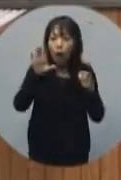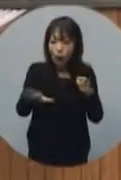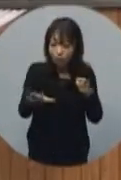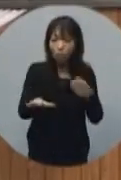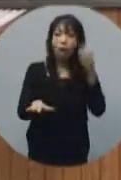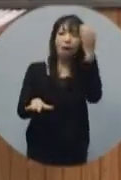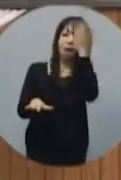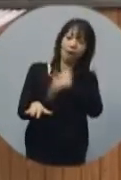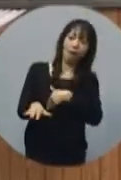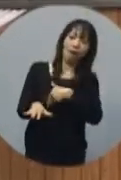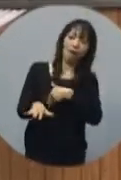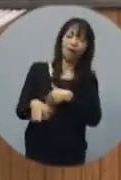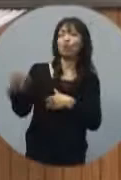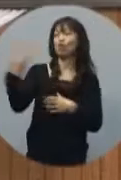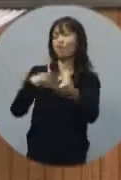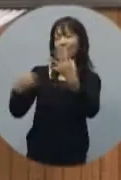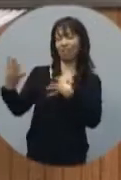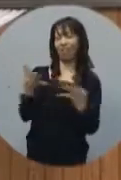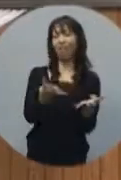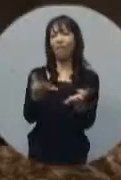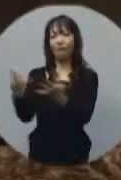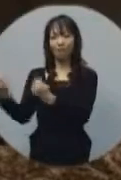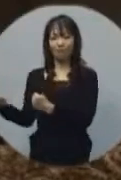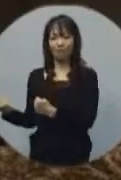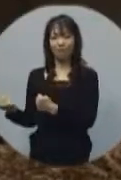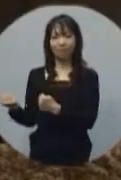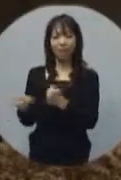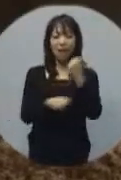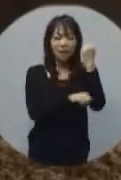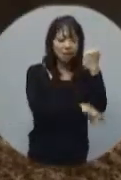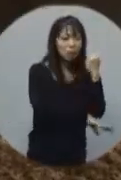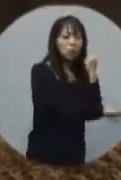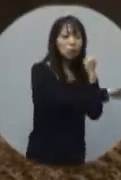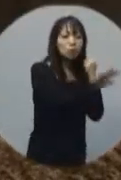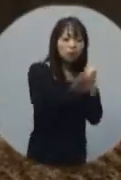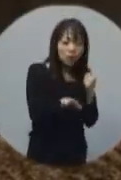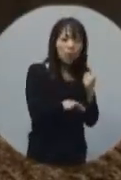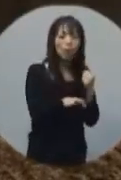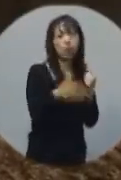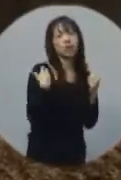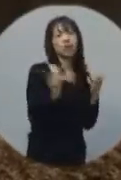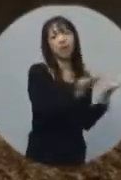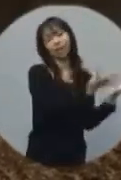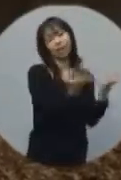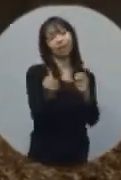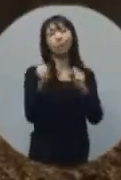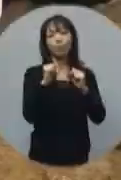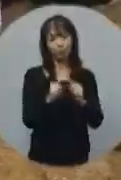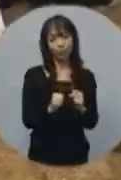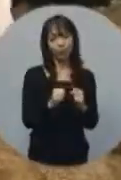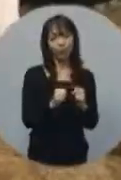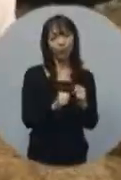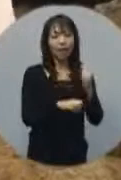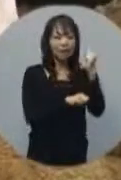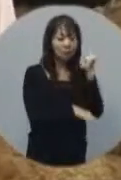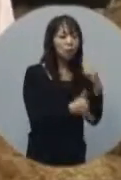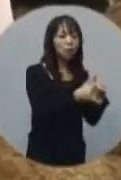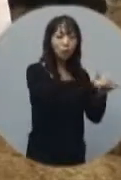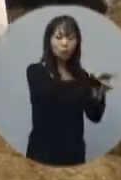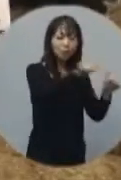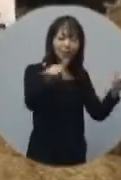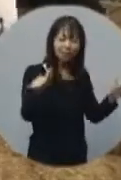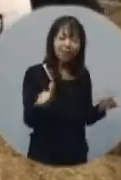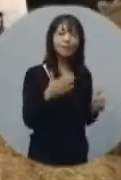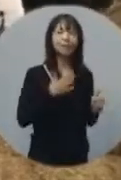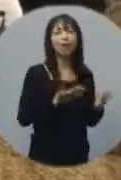の？とか結構言われることが多くて、地元の人でも結構知らない人が多いんで、地元の人にまず知